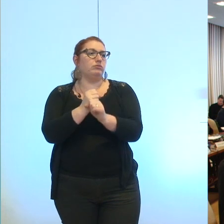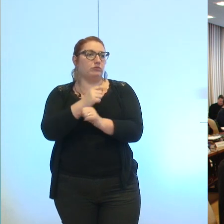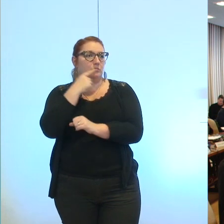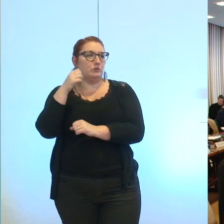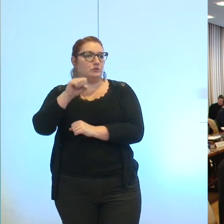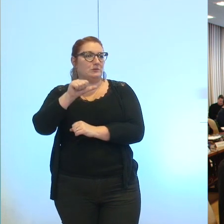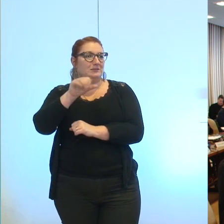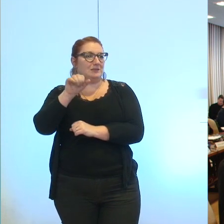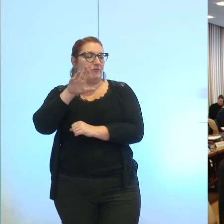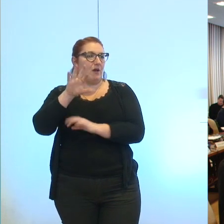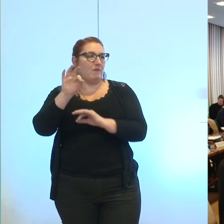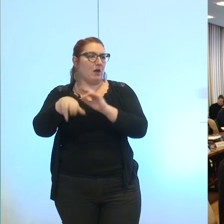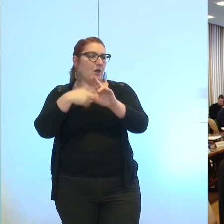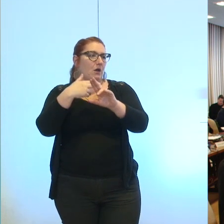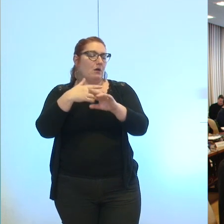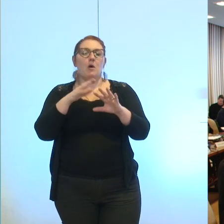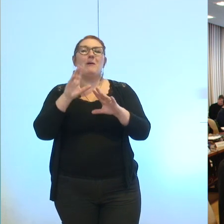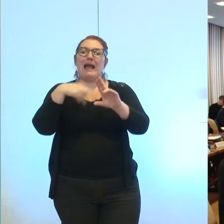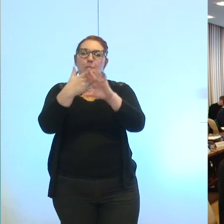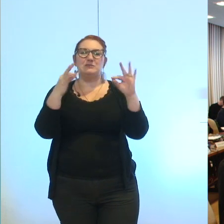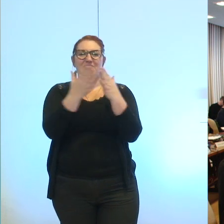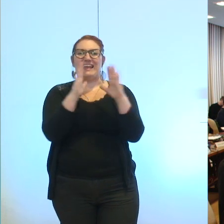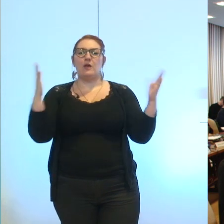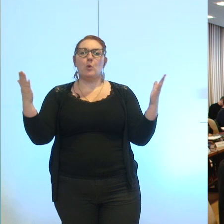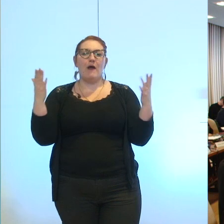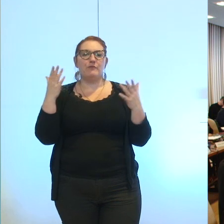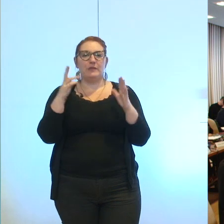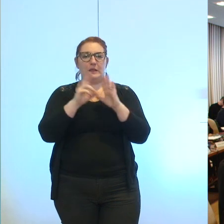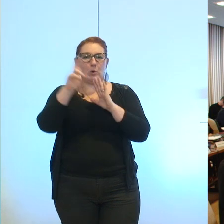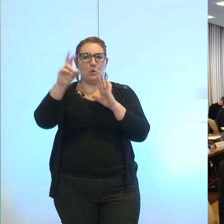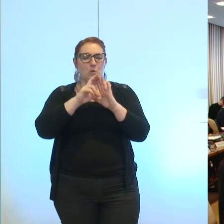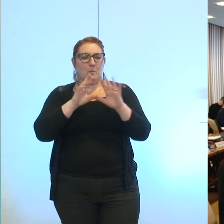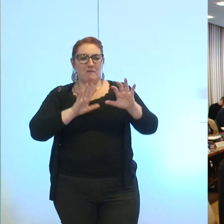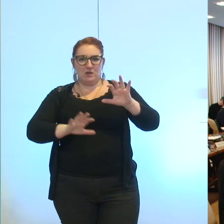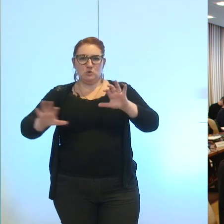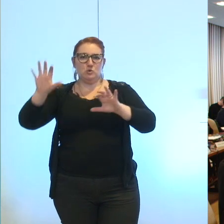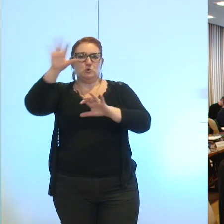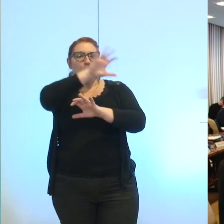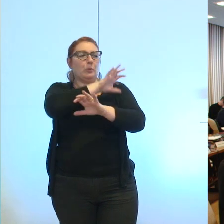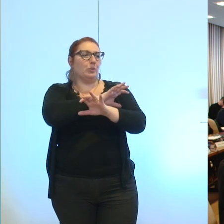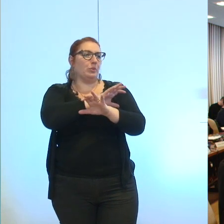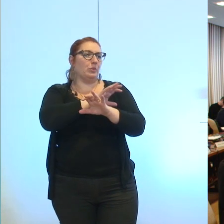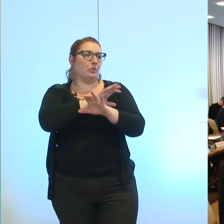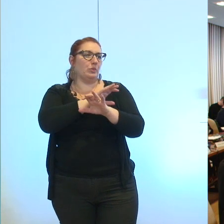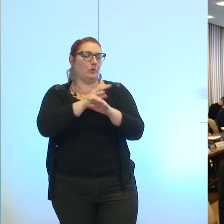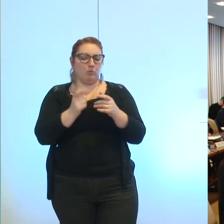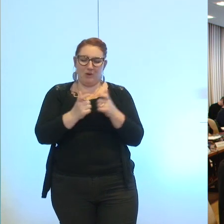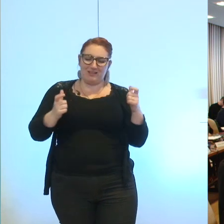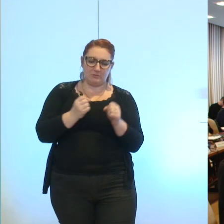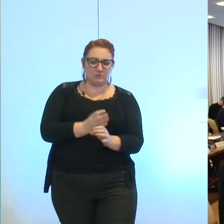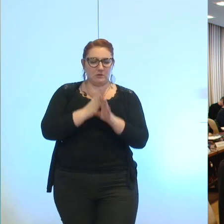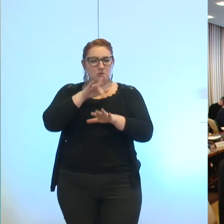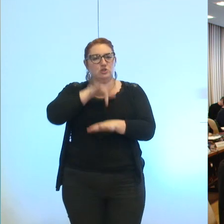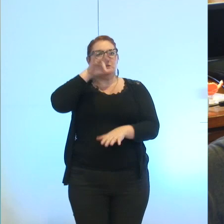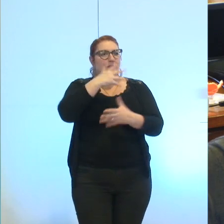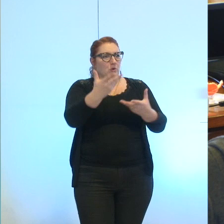Safar sur la cartographie euh de Grenoble avec ses zones autour des établissements qui reçoivent un public sensible du coup ce